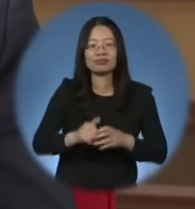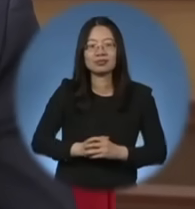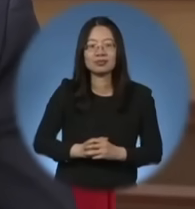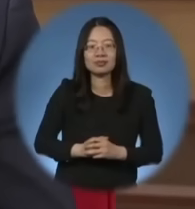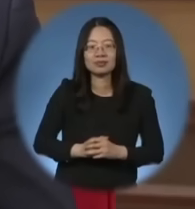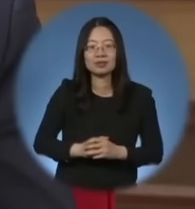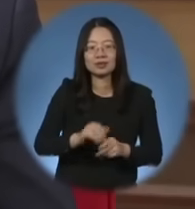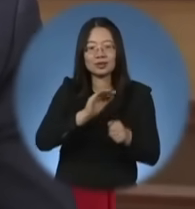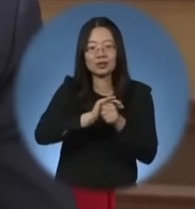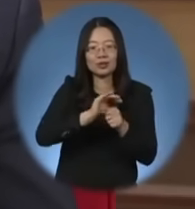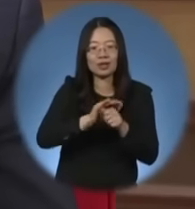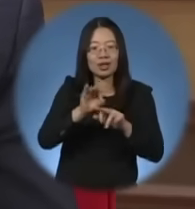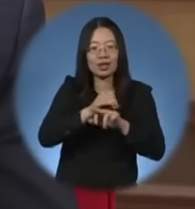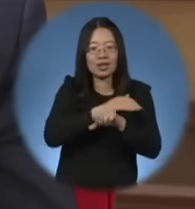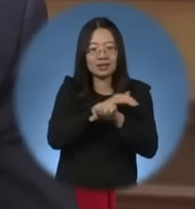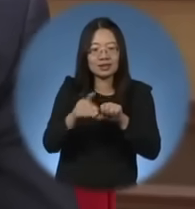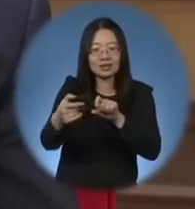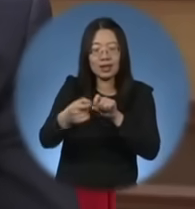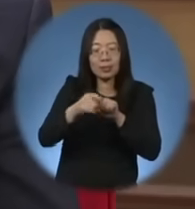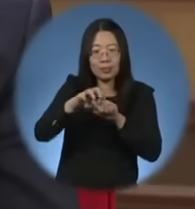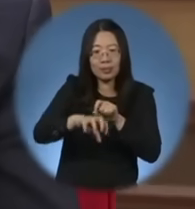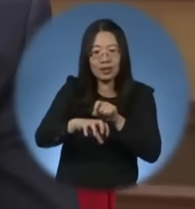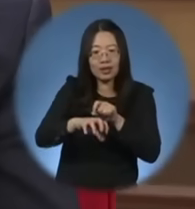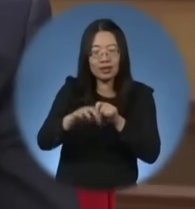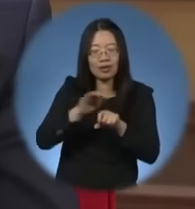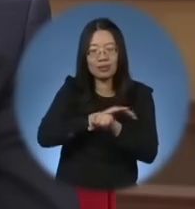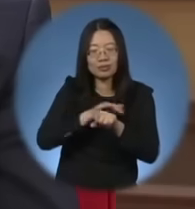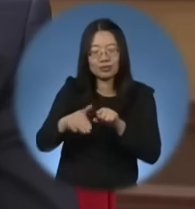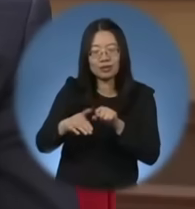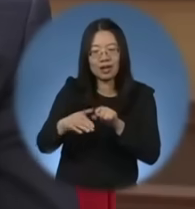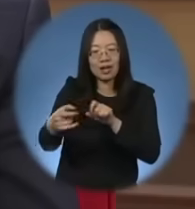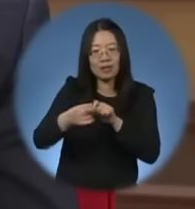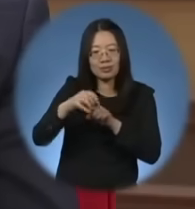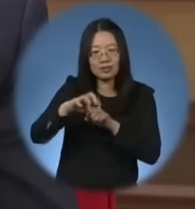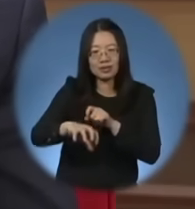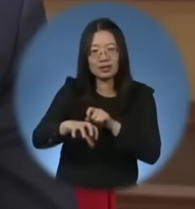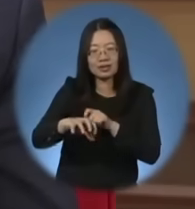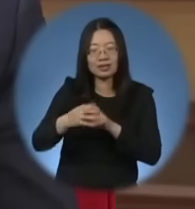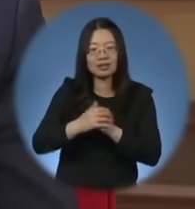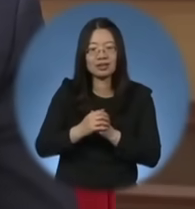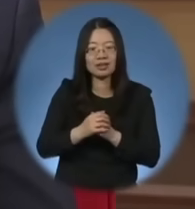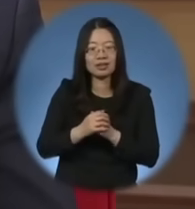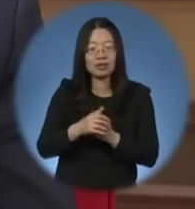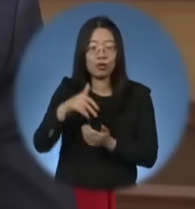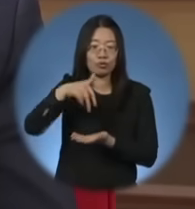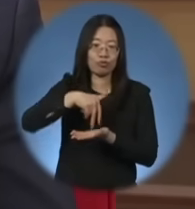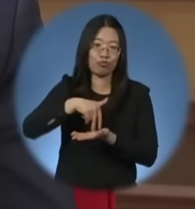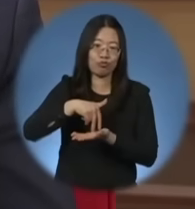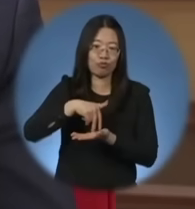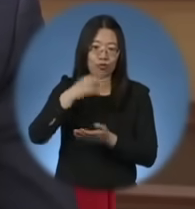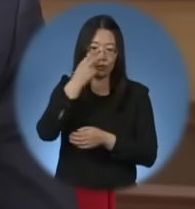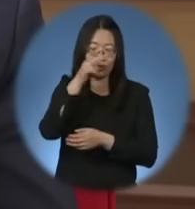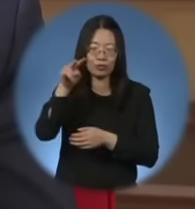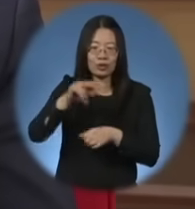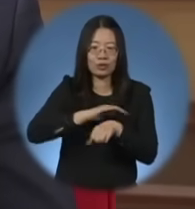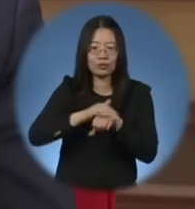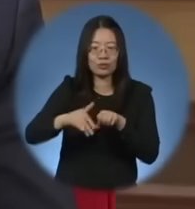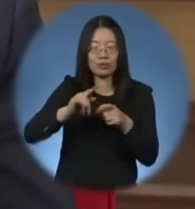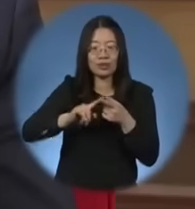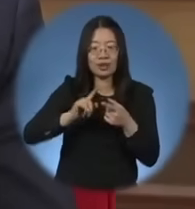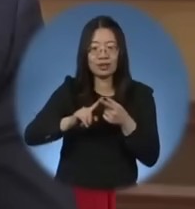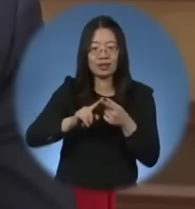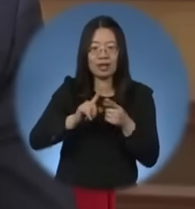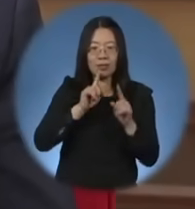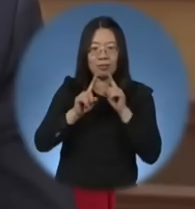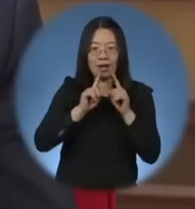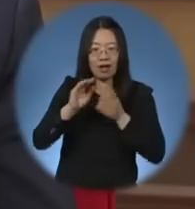경주 경주 경주 왕 앞에이 무덤 앞에 자서 있으면서이 무덤에